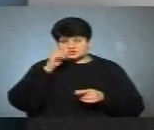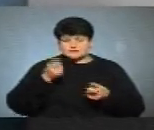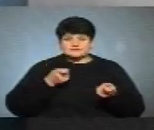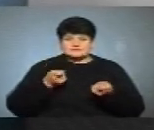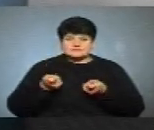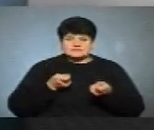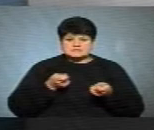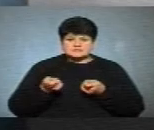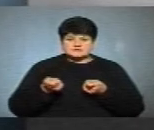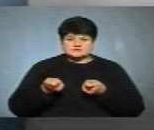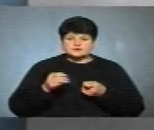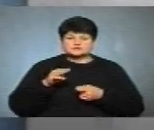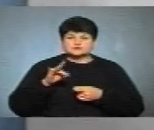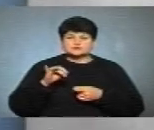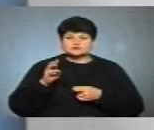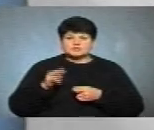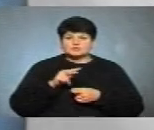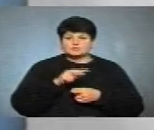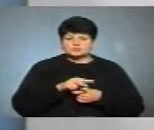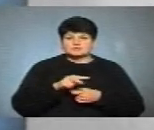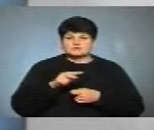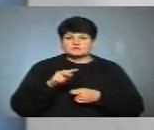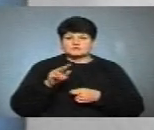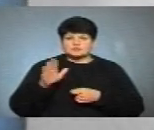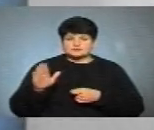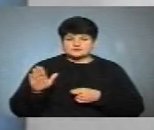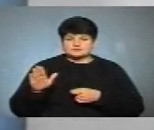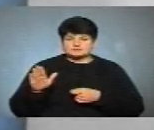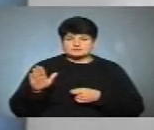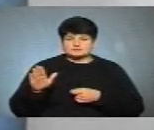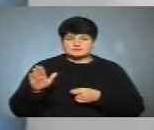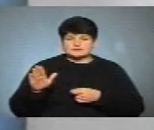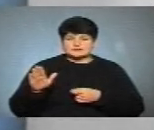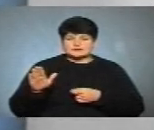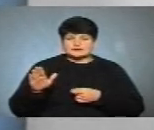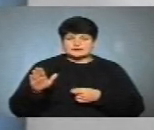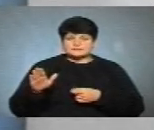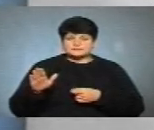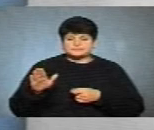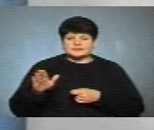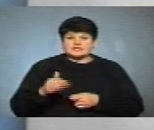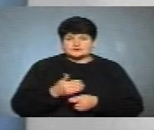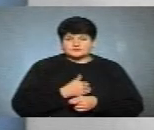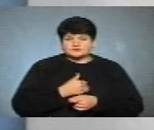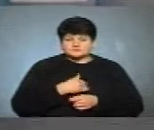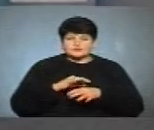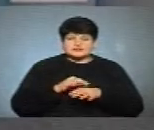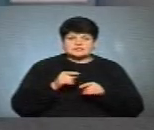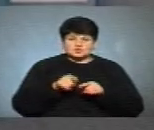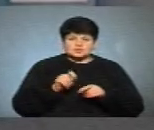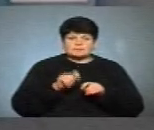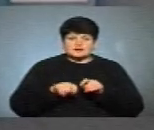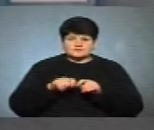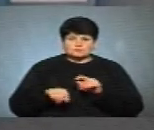облдержадміністрації Труша Володимира Любомировича, який ініціював провести цю перевірку, було створено 3